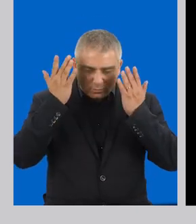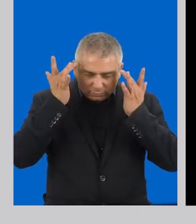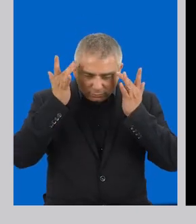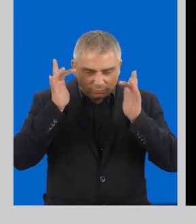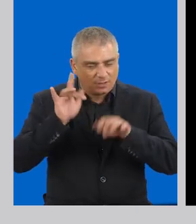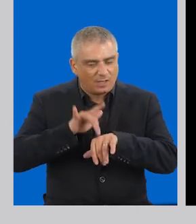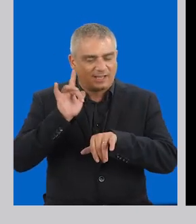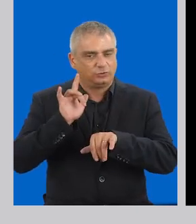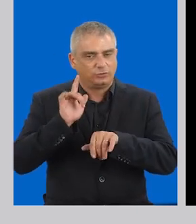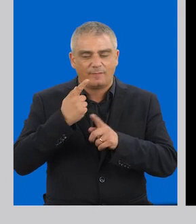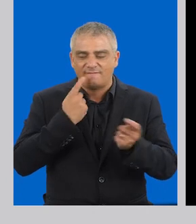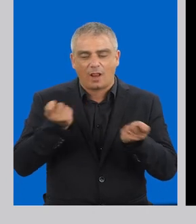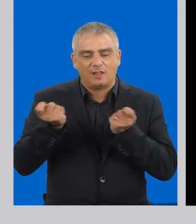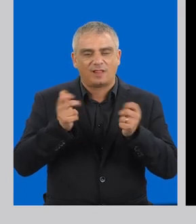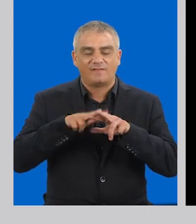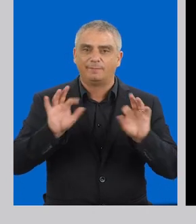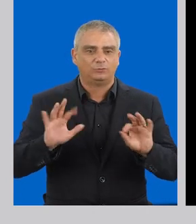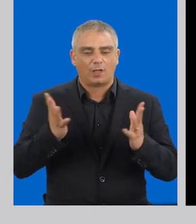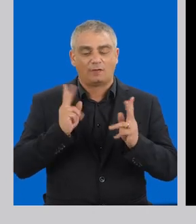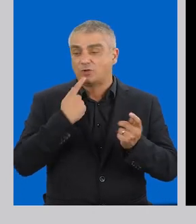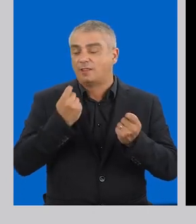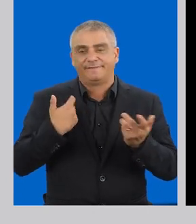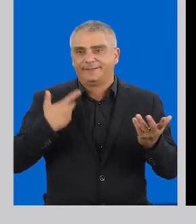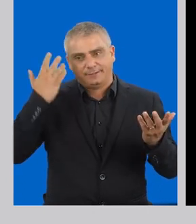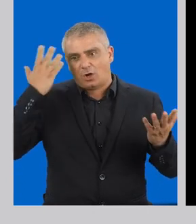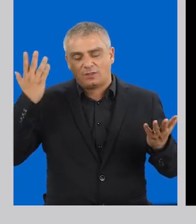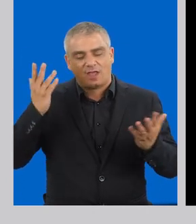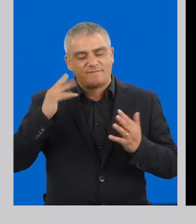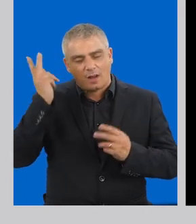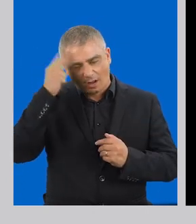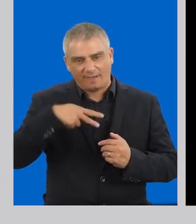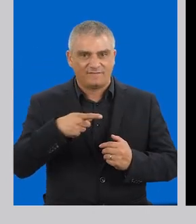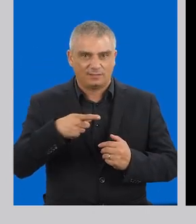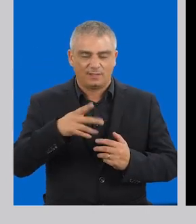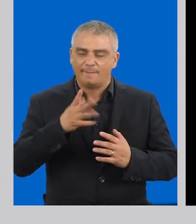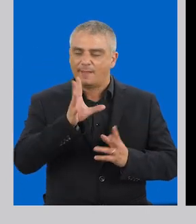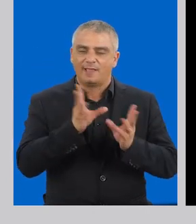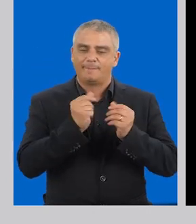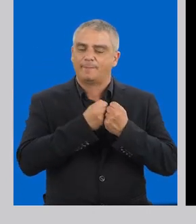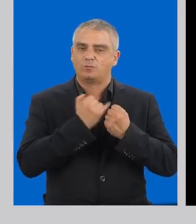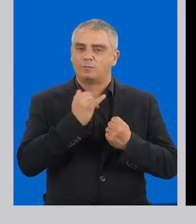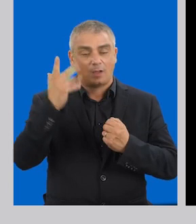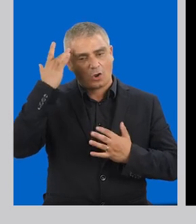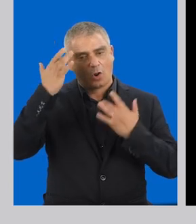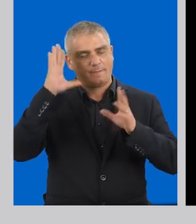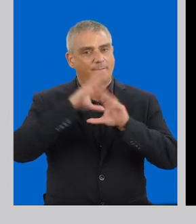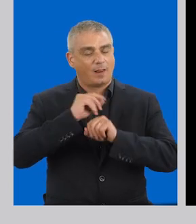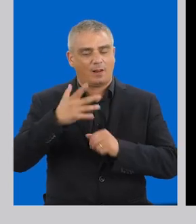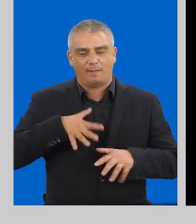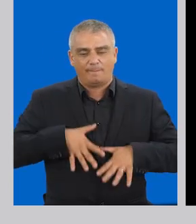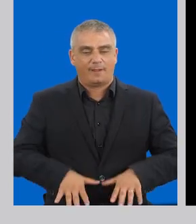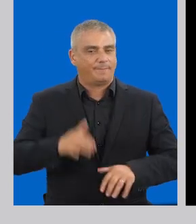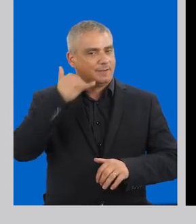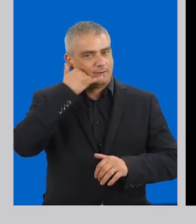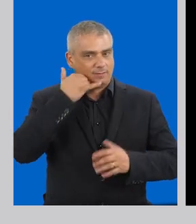רגישים עם הילדים האלה ולתווך להם את המציאות איך אפשר לתווך אני לא יודע אבל לפחות להבין עם מה הם מתמודדים כי הם חולמים על זה בלילה והם